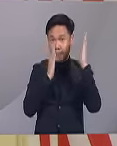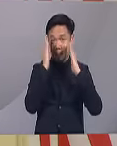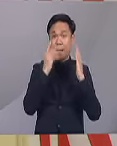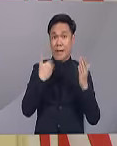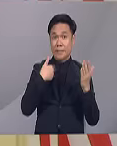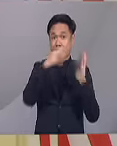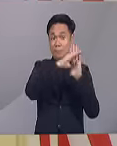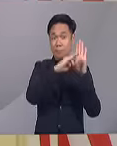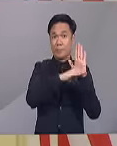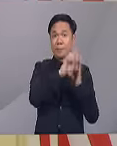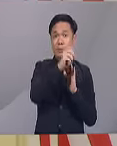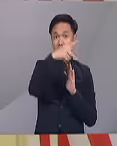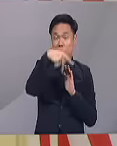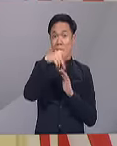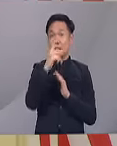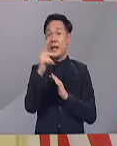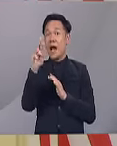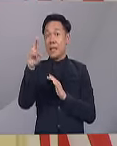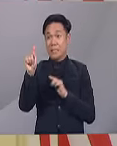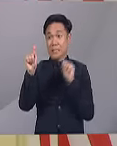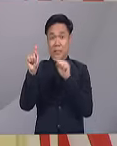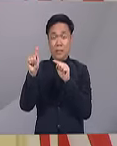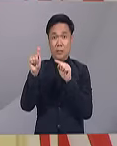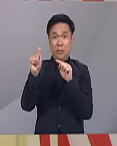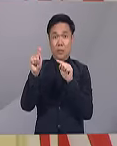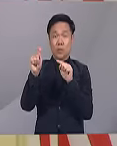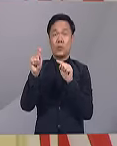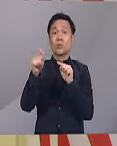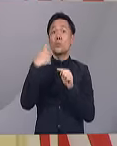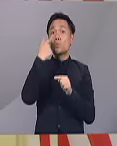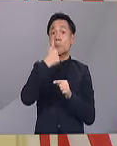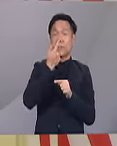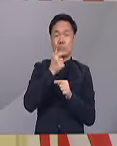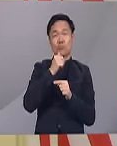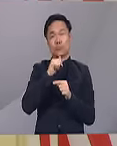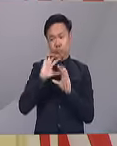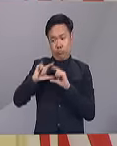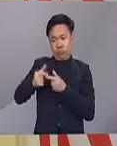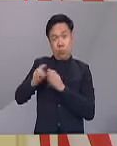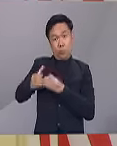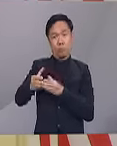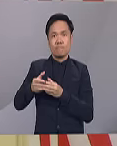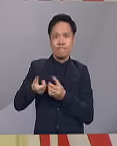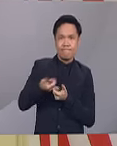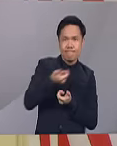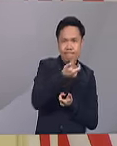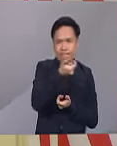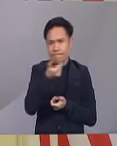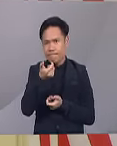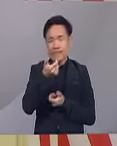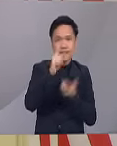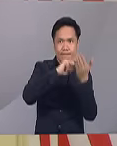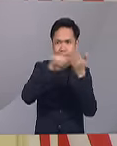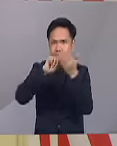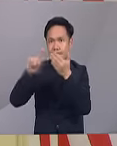ini bagi melaksanakan rondaan SRS tadi yang saya sebutkan tadi, bagi memastikan